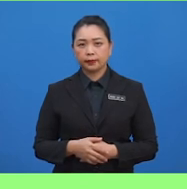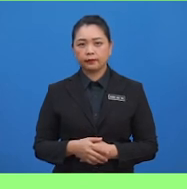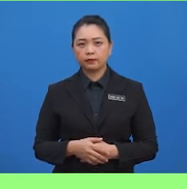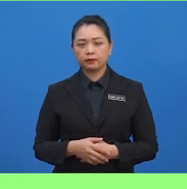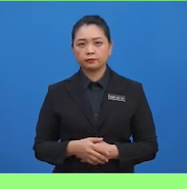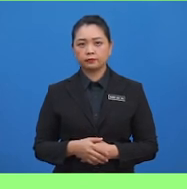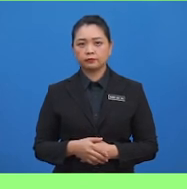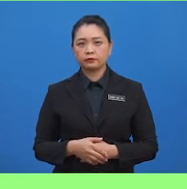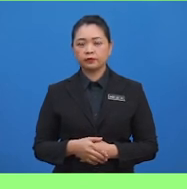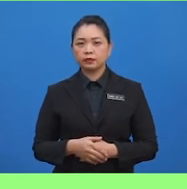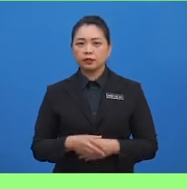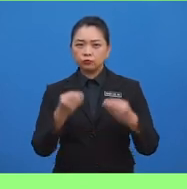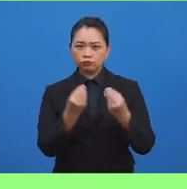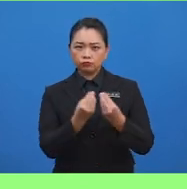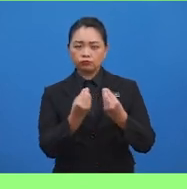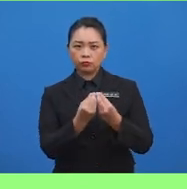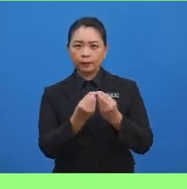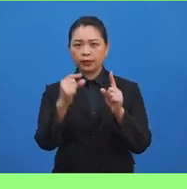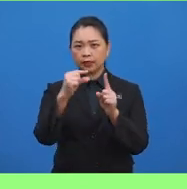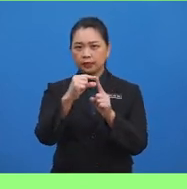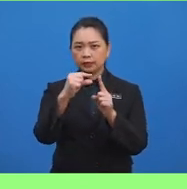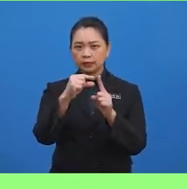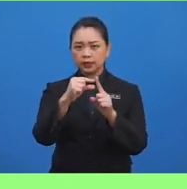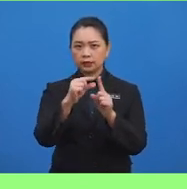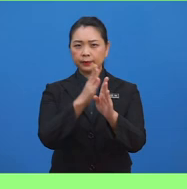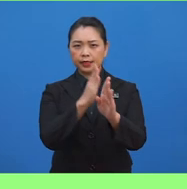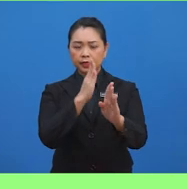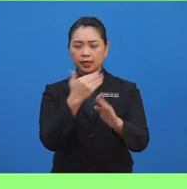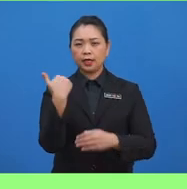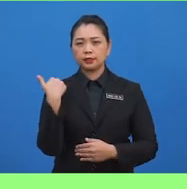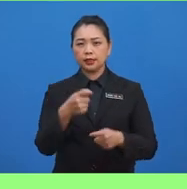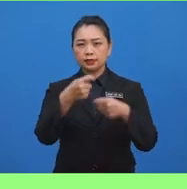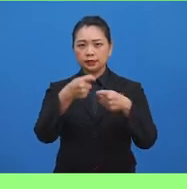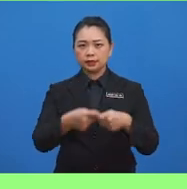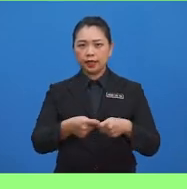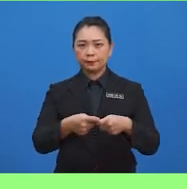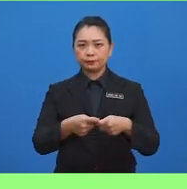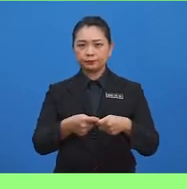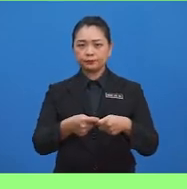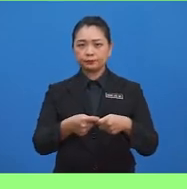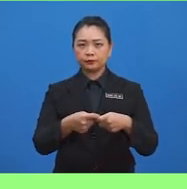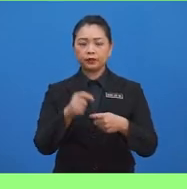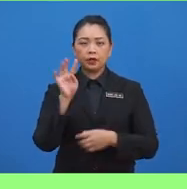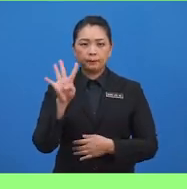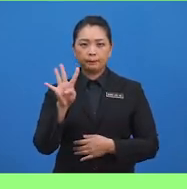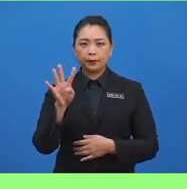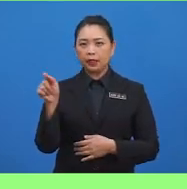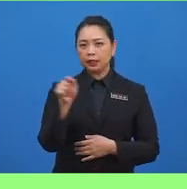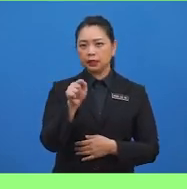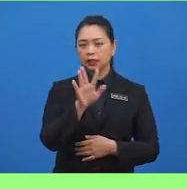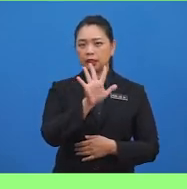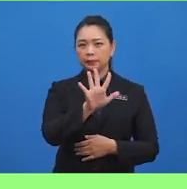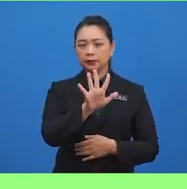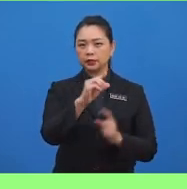bilangan perkataan sebaris adalah tetap yaitu empat hingga